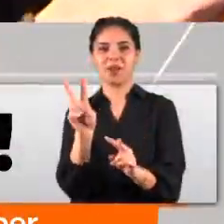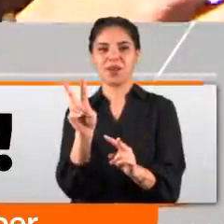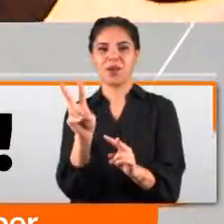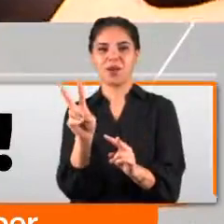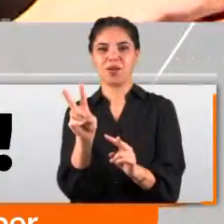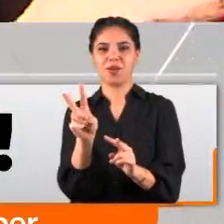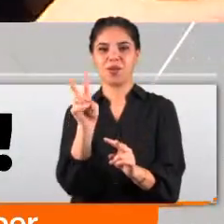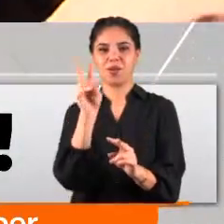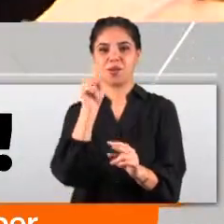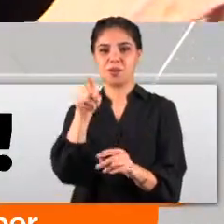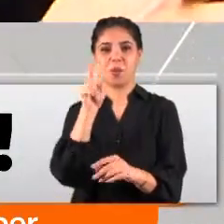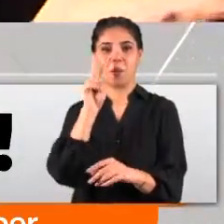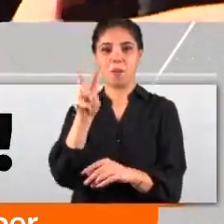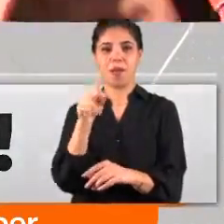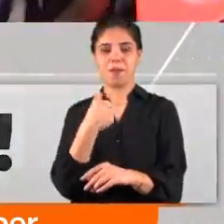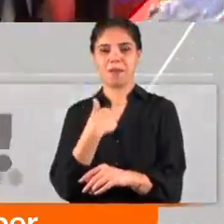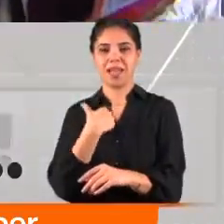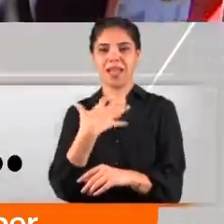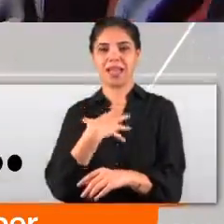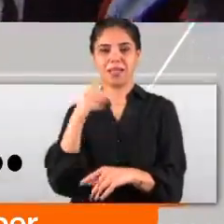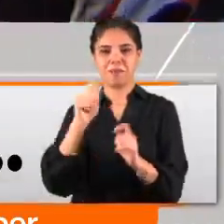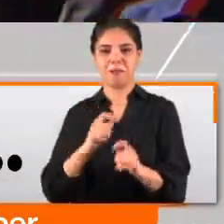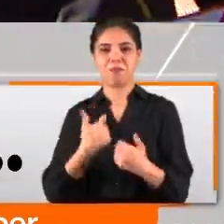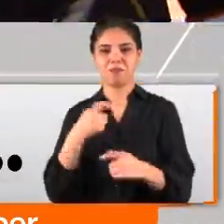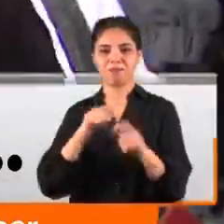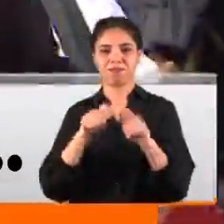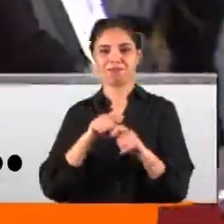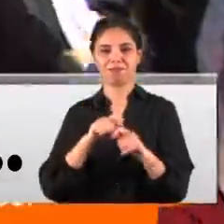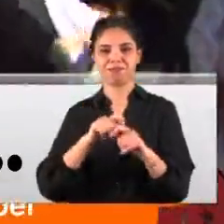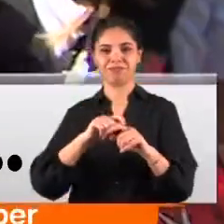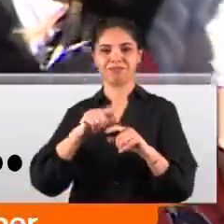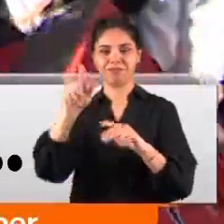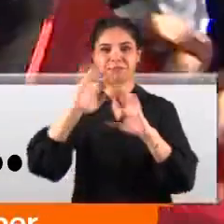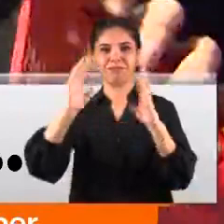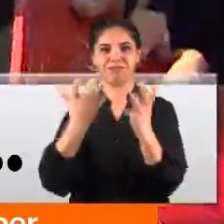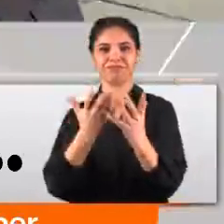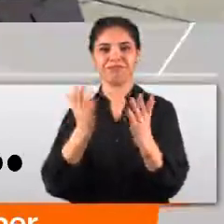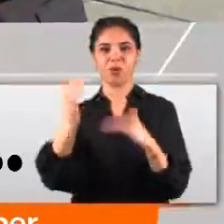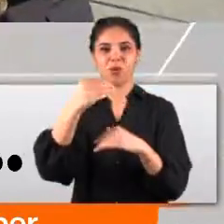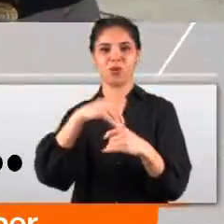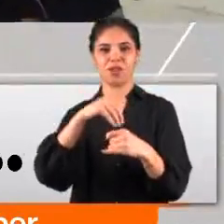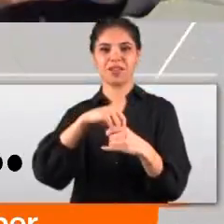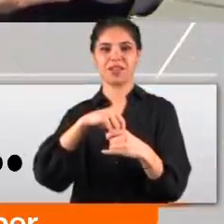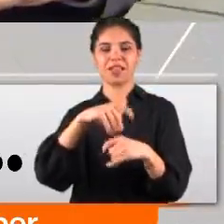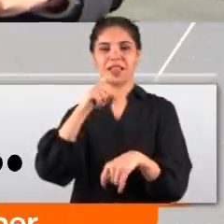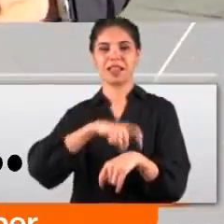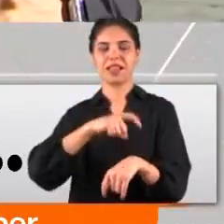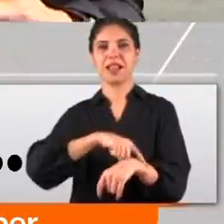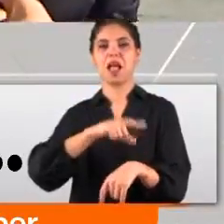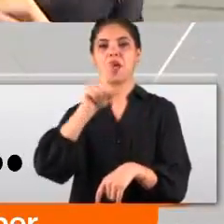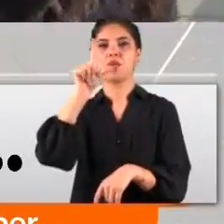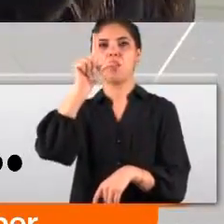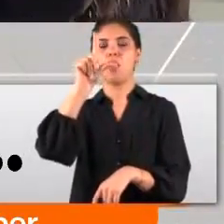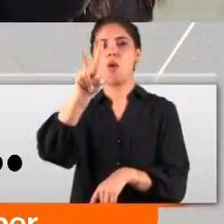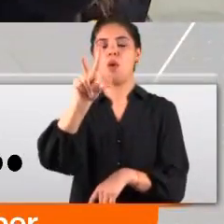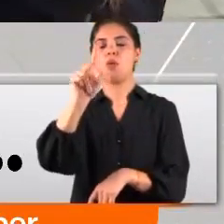Evet. Bundan mı bakıyorsun sen? Evet, ben de bundan bakıyorum. Kendimi yaptım. Folyo mu sardın buraya? Evet, folyo sardım içinden. Saat şu an 13.47 ve